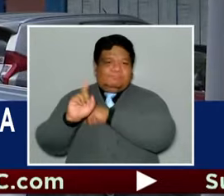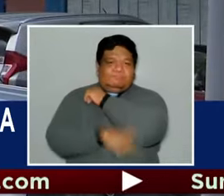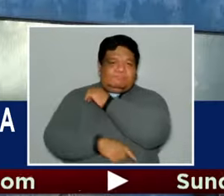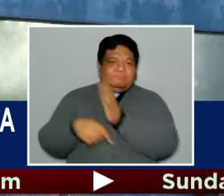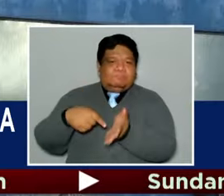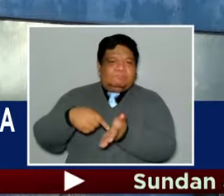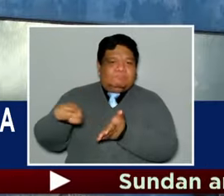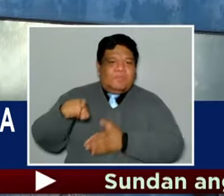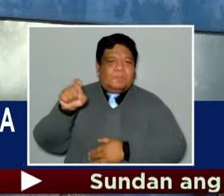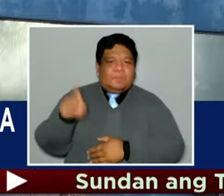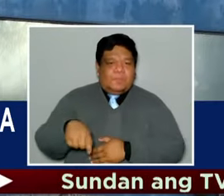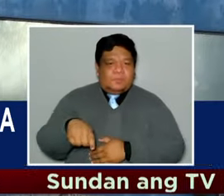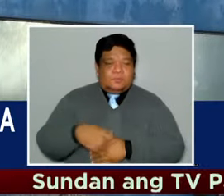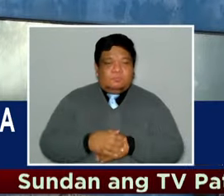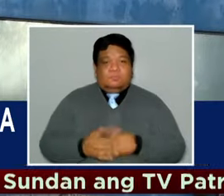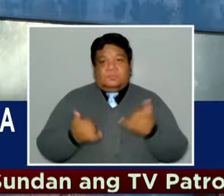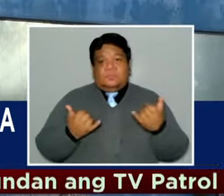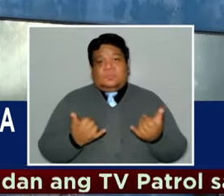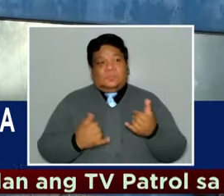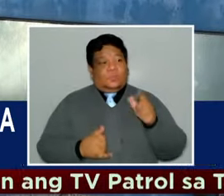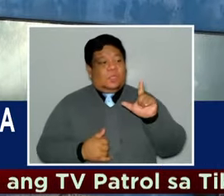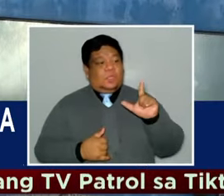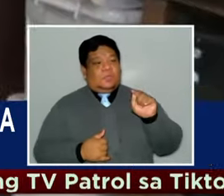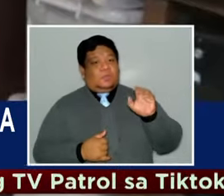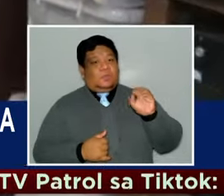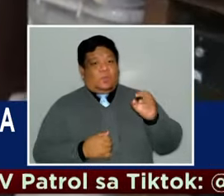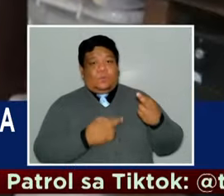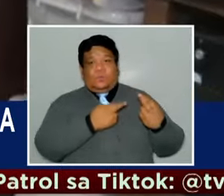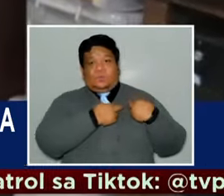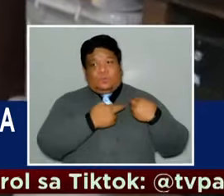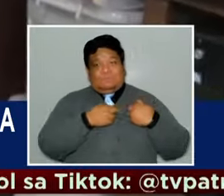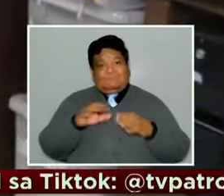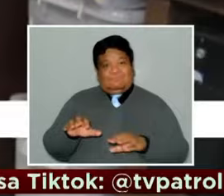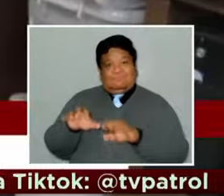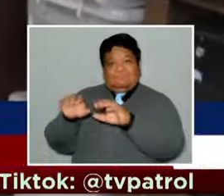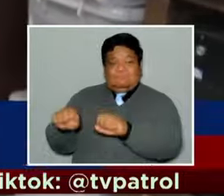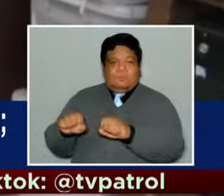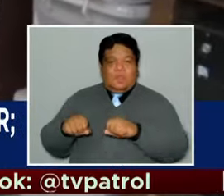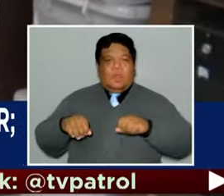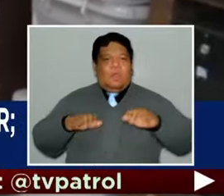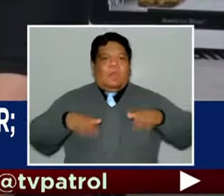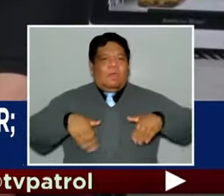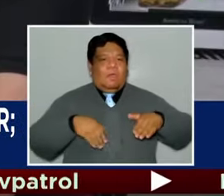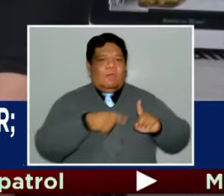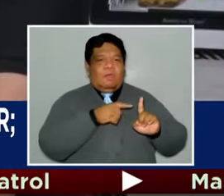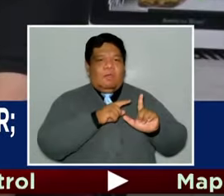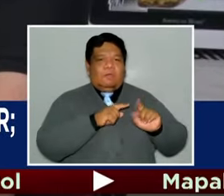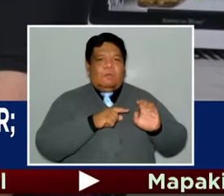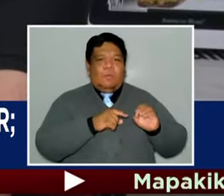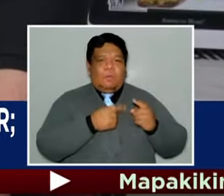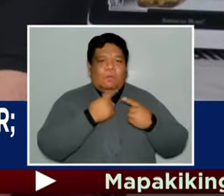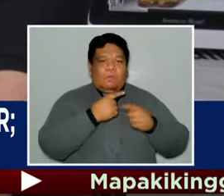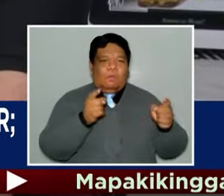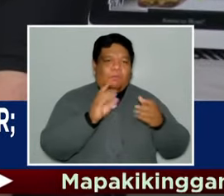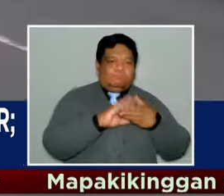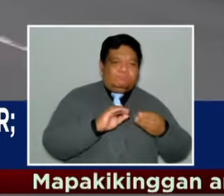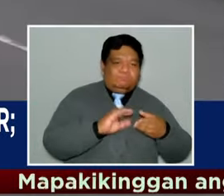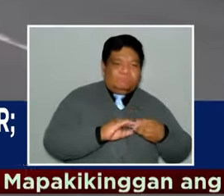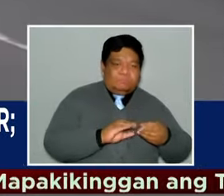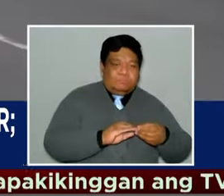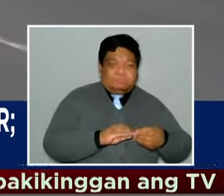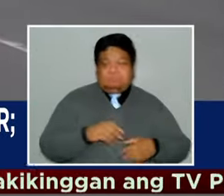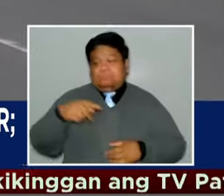Transportation Office na siyang manghuhuli sa mga kolorum na jeep. Samantala, pinaplano na ng piston kung magkakasasila ng